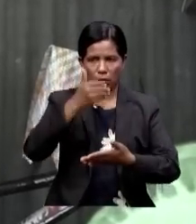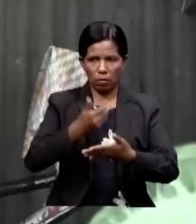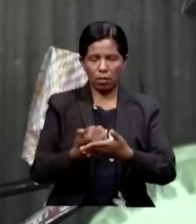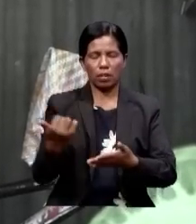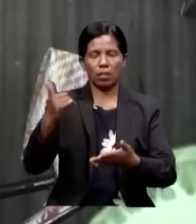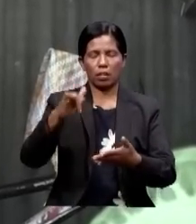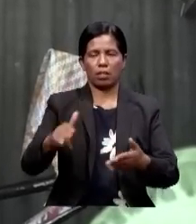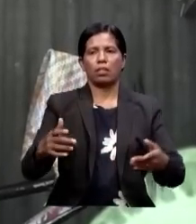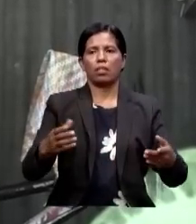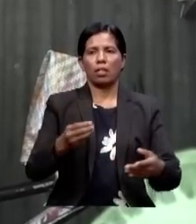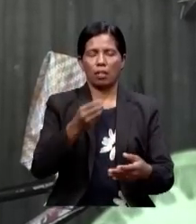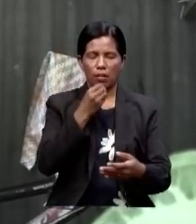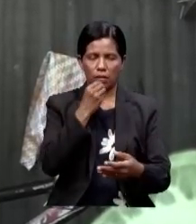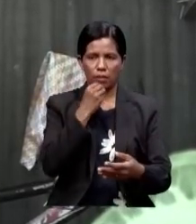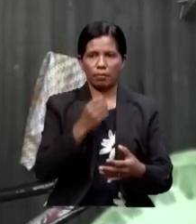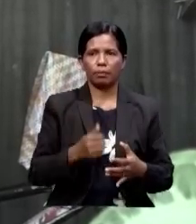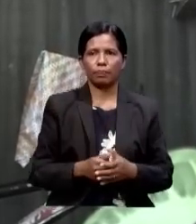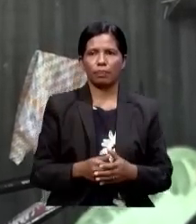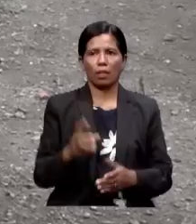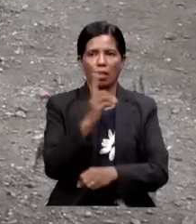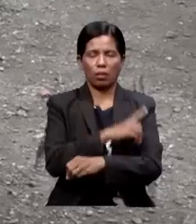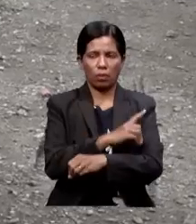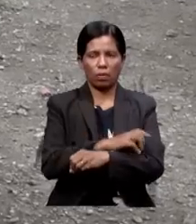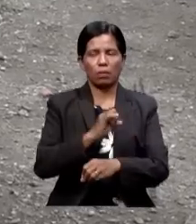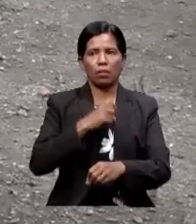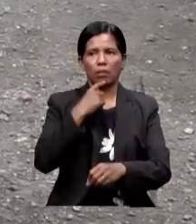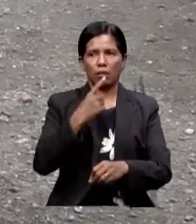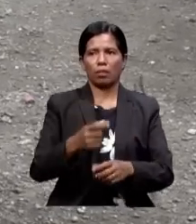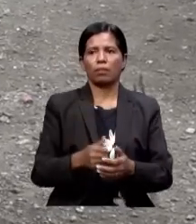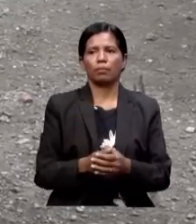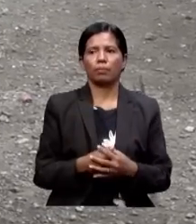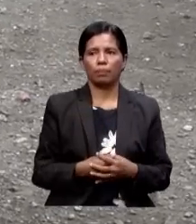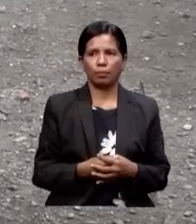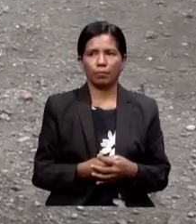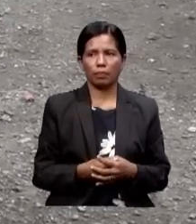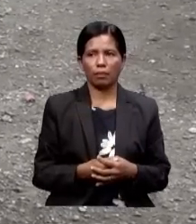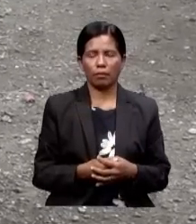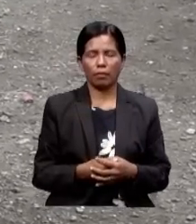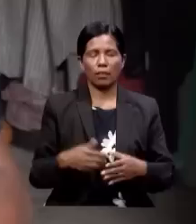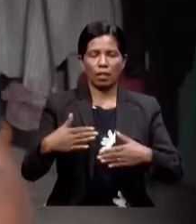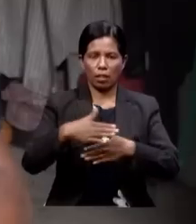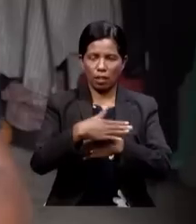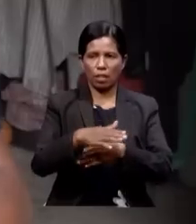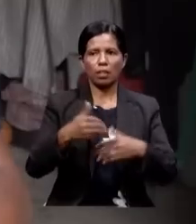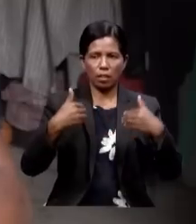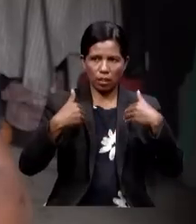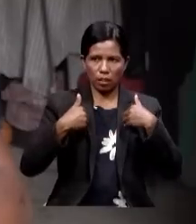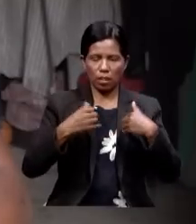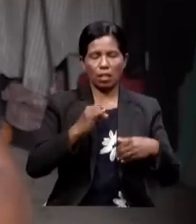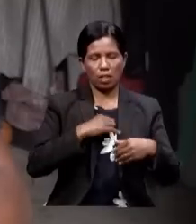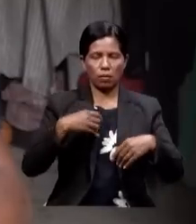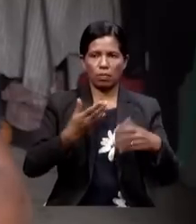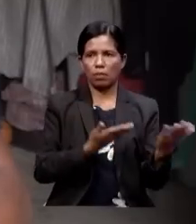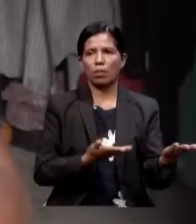kabun wena san lor-lor ne medih na dak ne asam ikan iha terbiasa san be